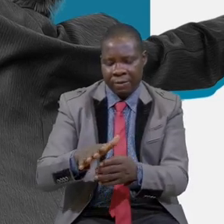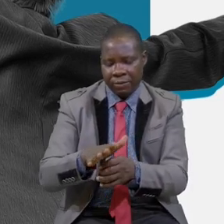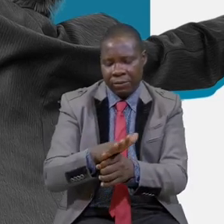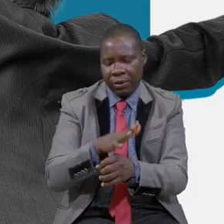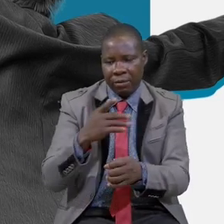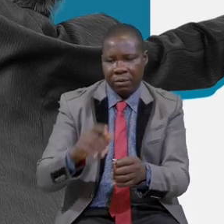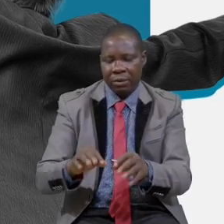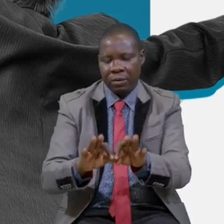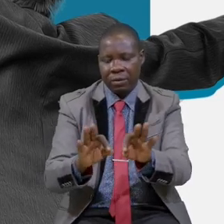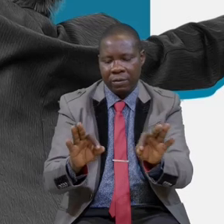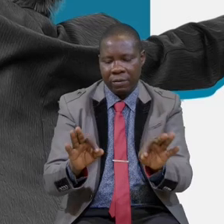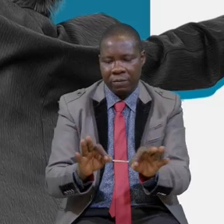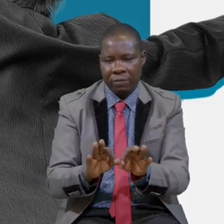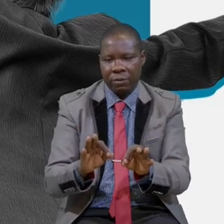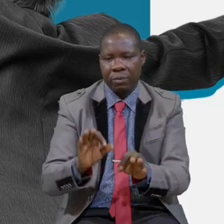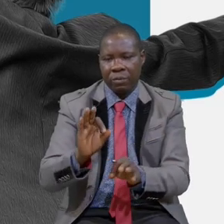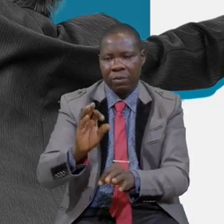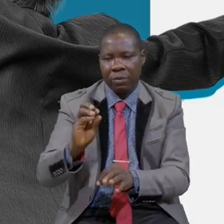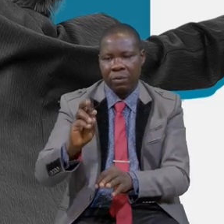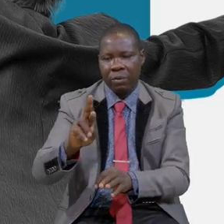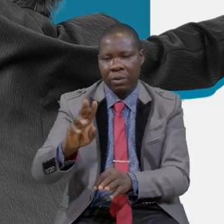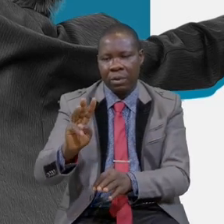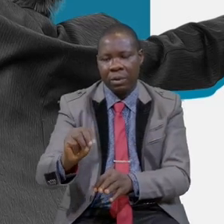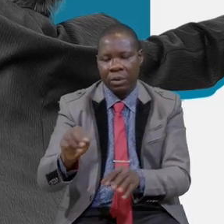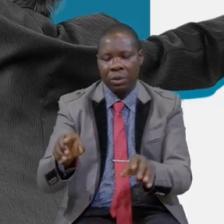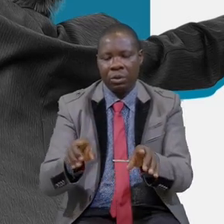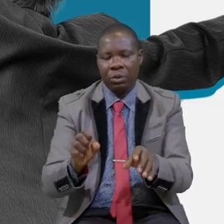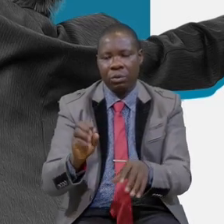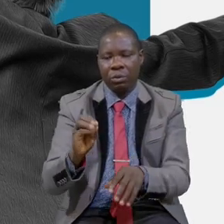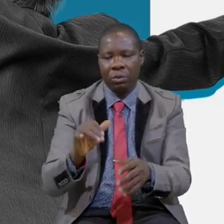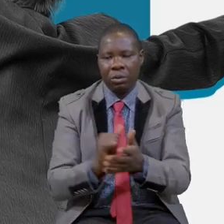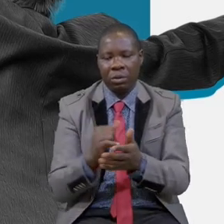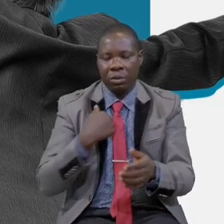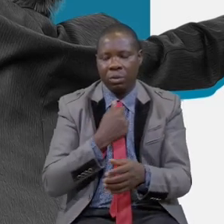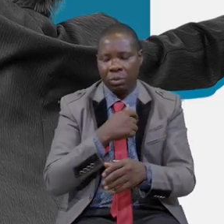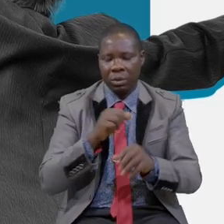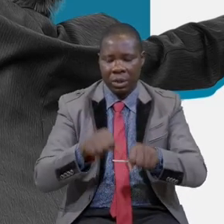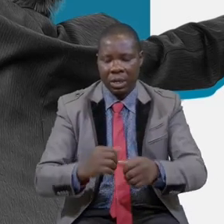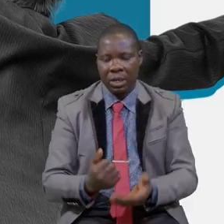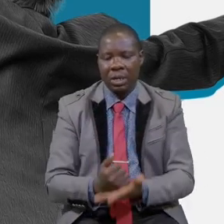Nous puissions vous aider dans votre nouvelle marche avec Christ.